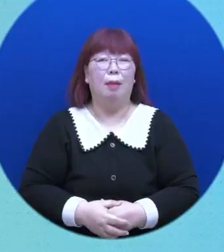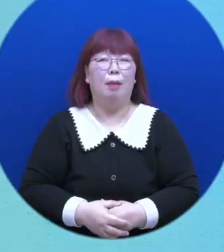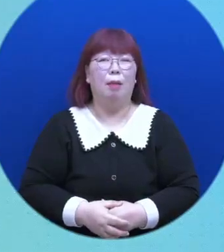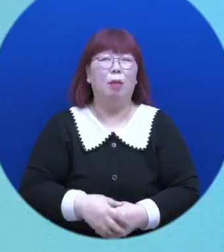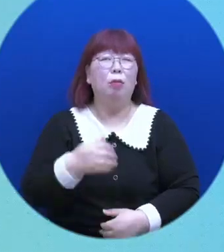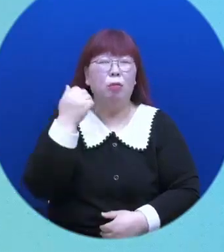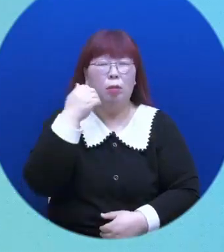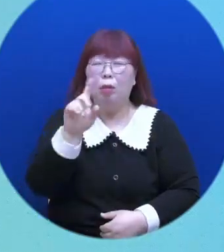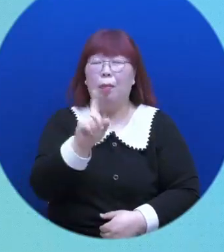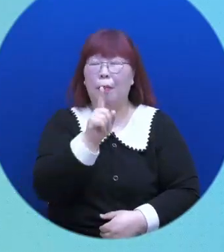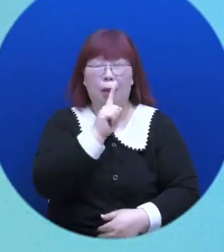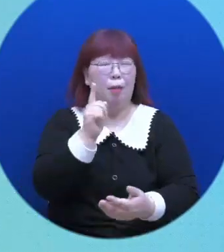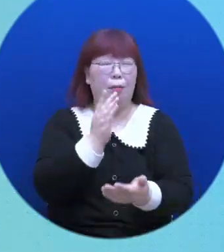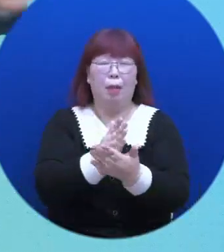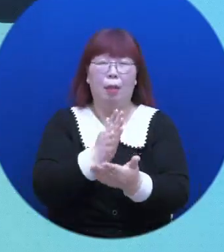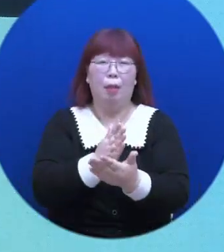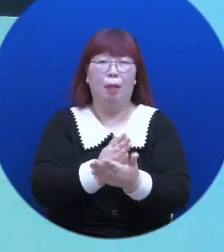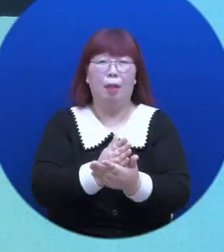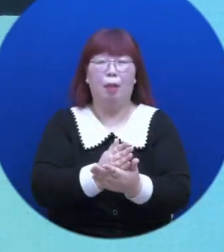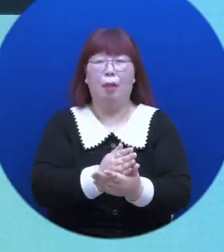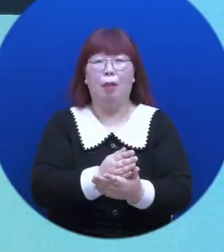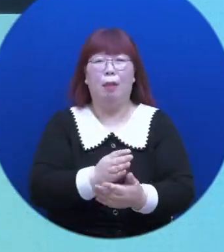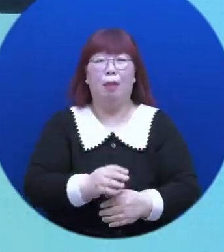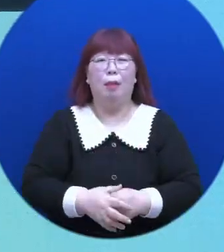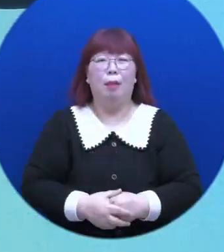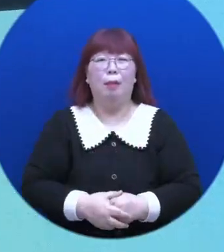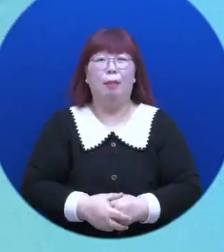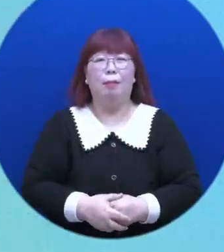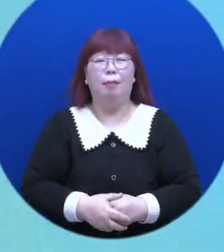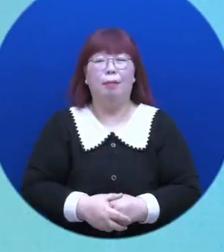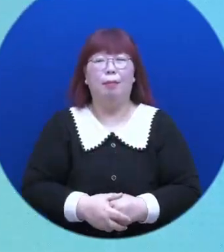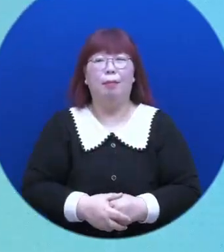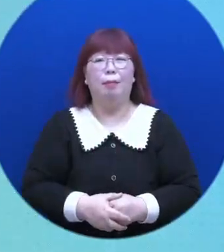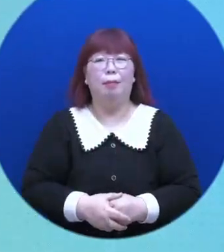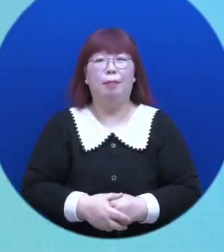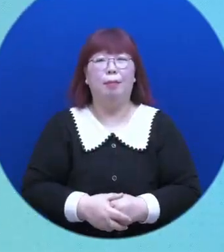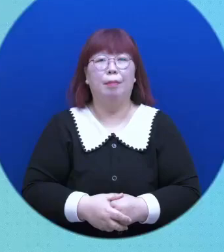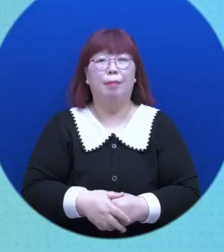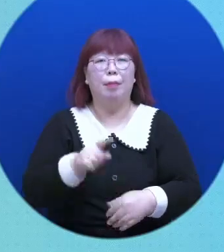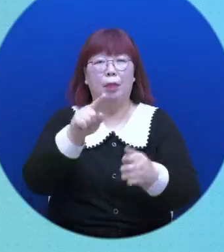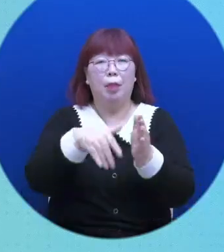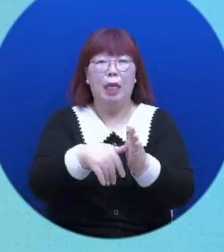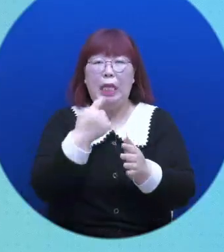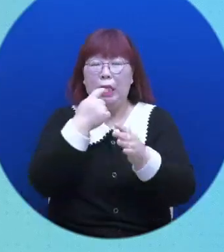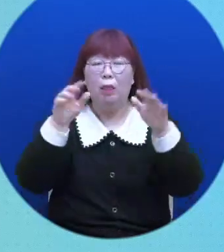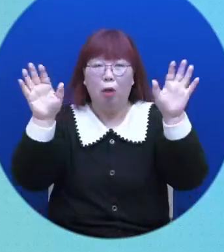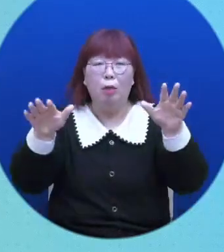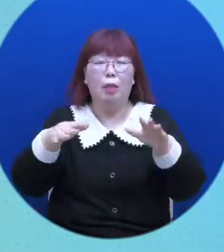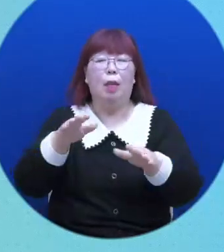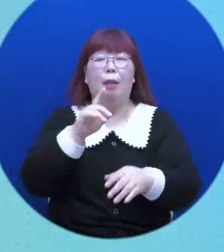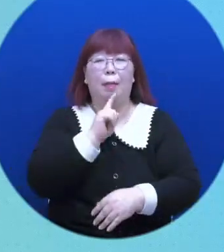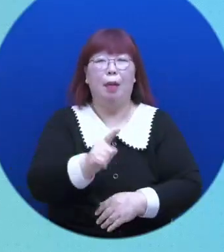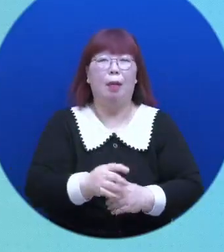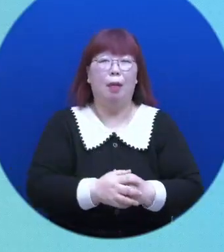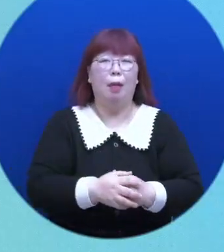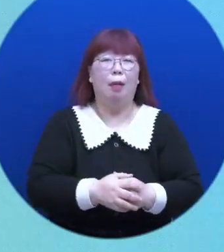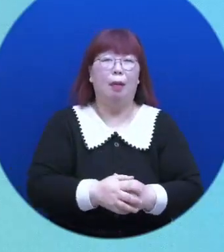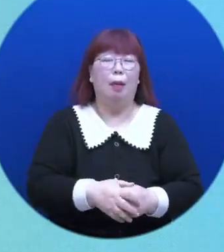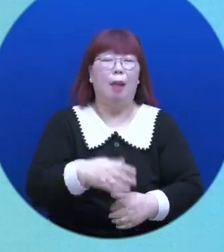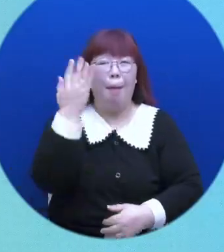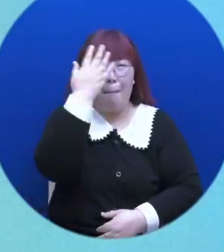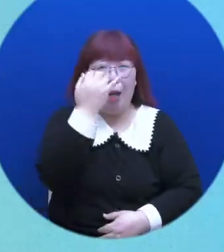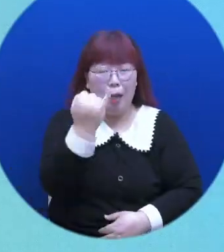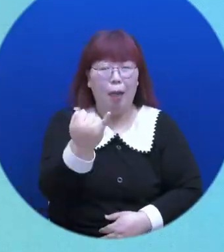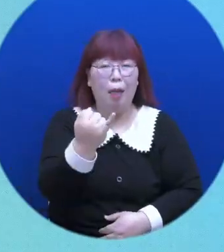누구에도 그런 말 하지 마세요. 끔찍합니다. 그러자 얘기하죠. 마리아야, 무서워하지